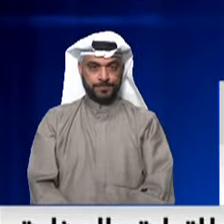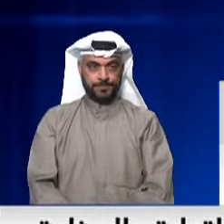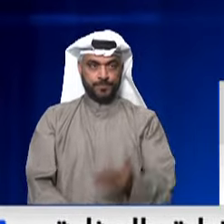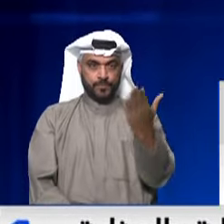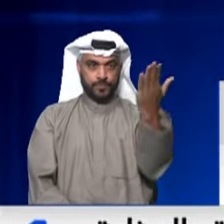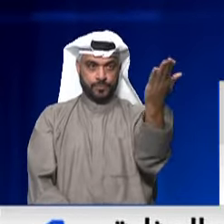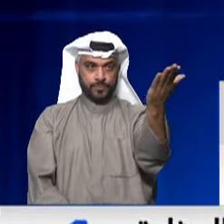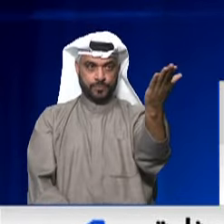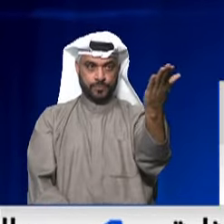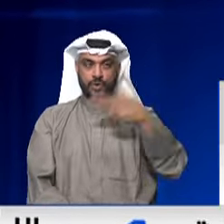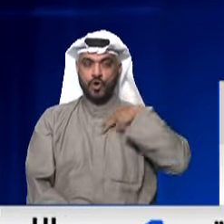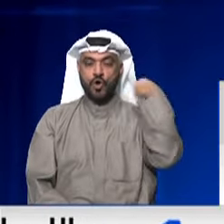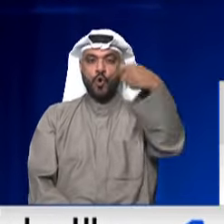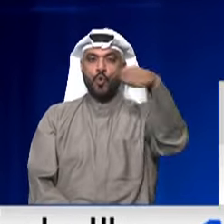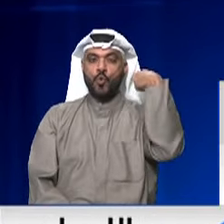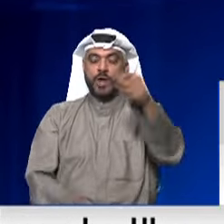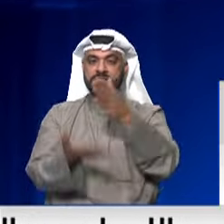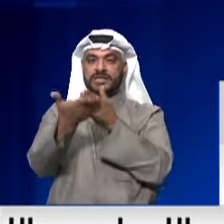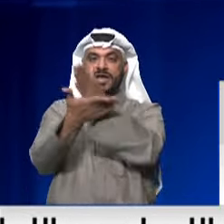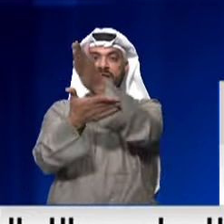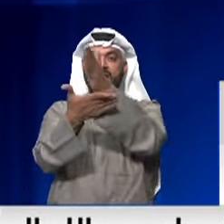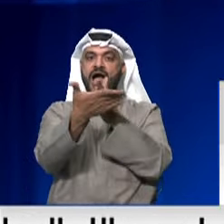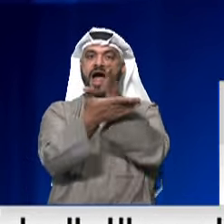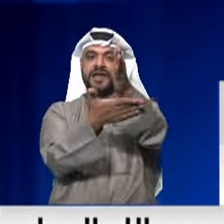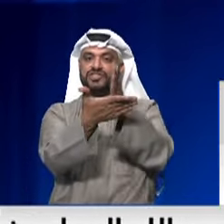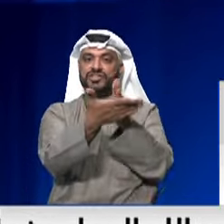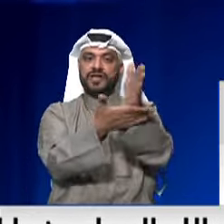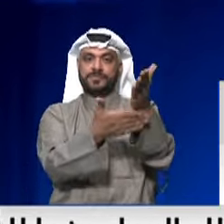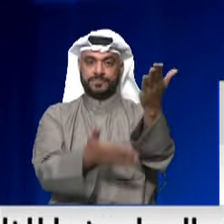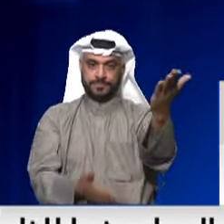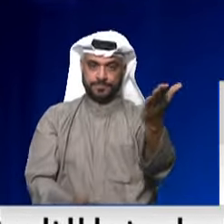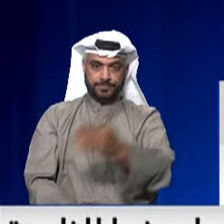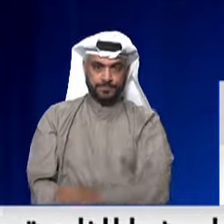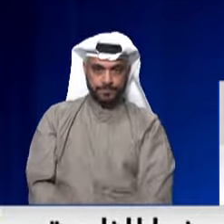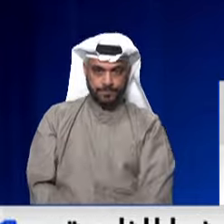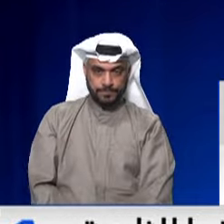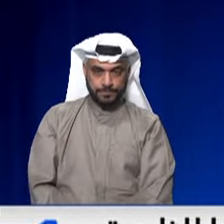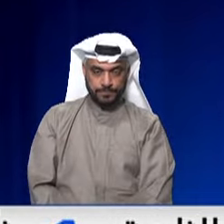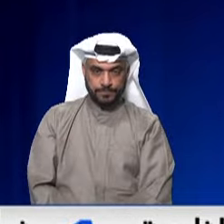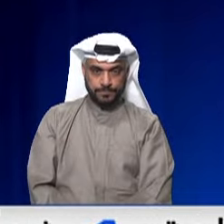عبد الله علي عبد الله اللحية وزيرا للخارجية.